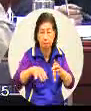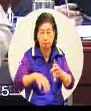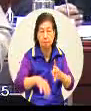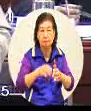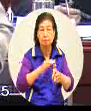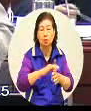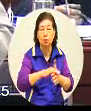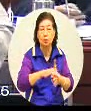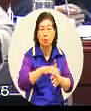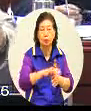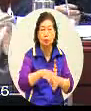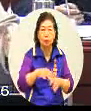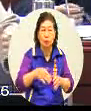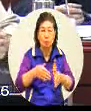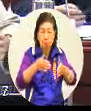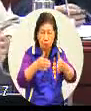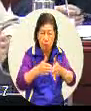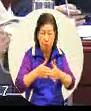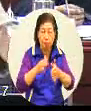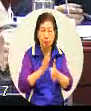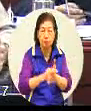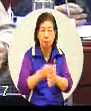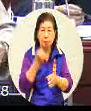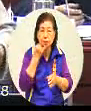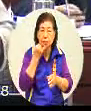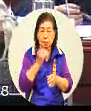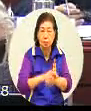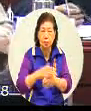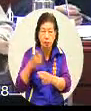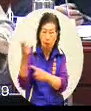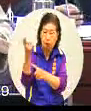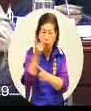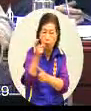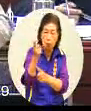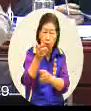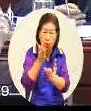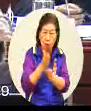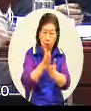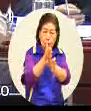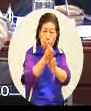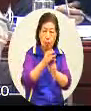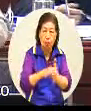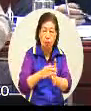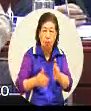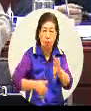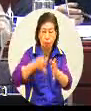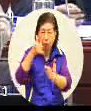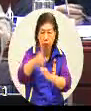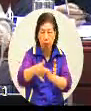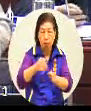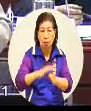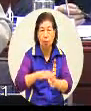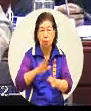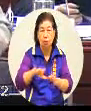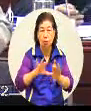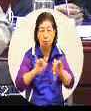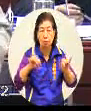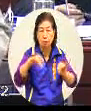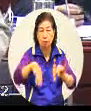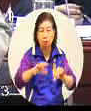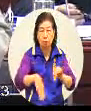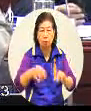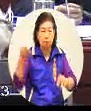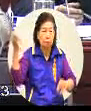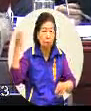定要让消防车安全会当过，安尼啊，剩这个部分，地方既然有遐侪无相款的意